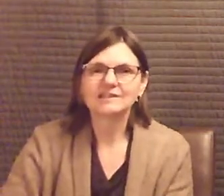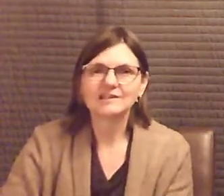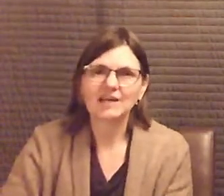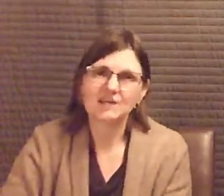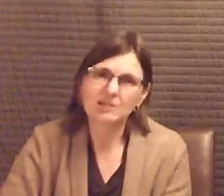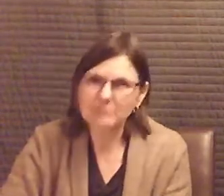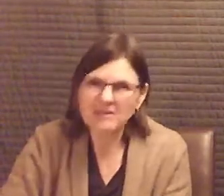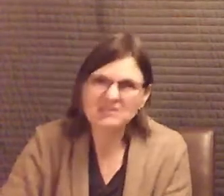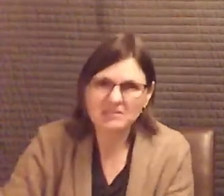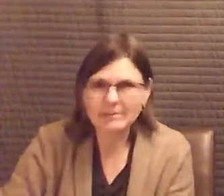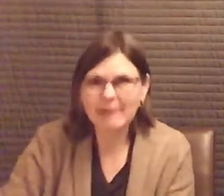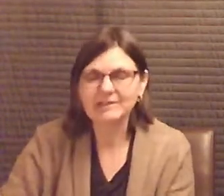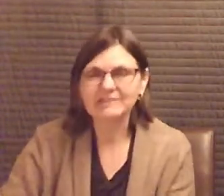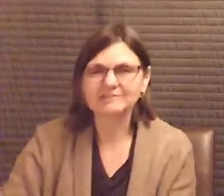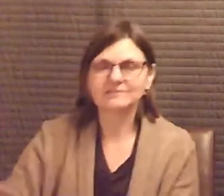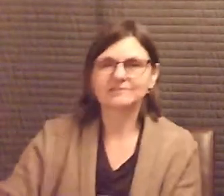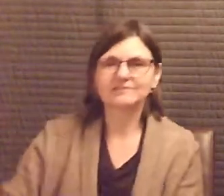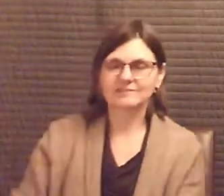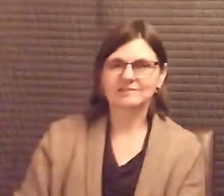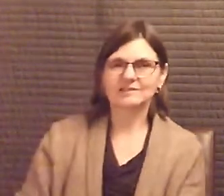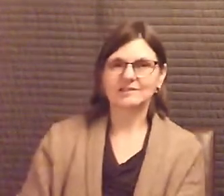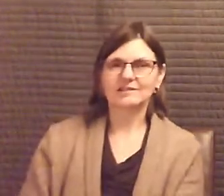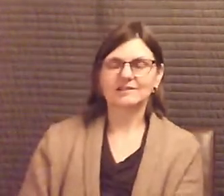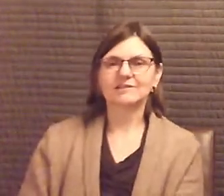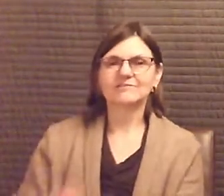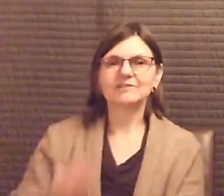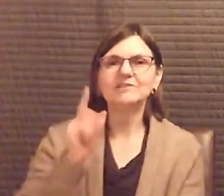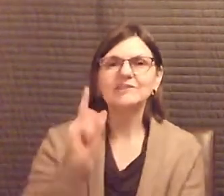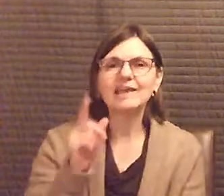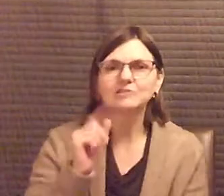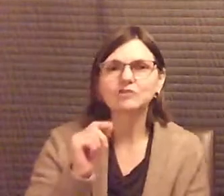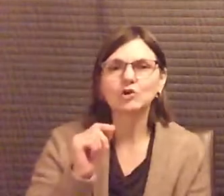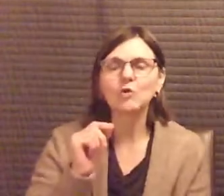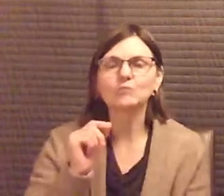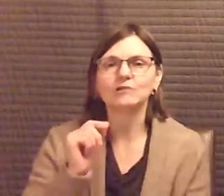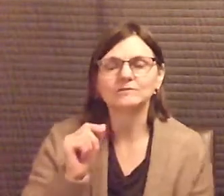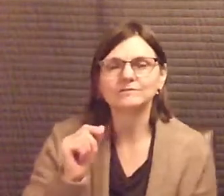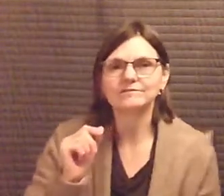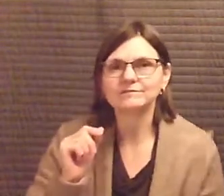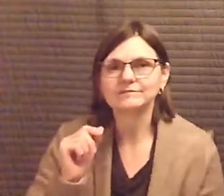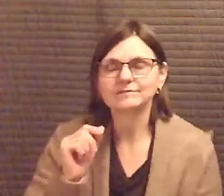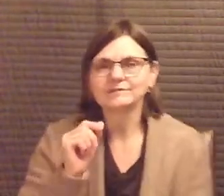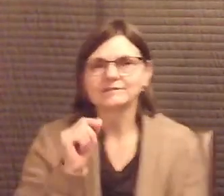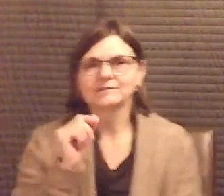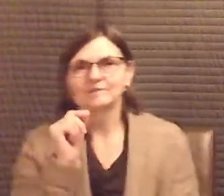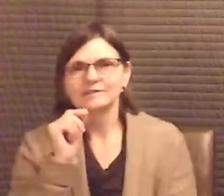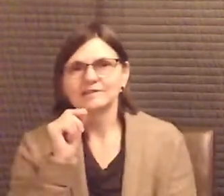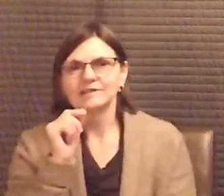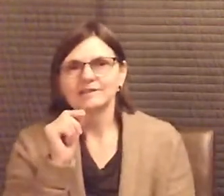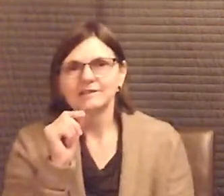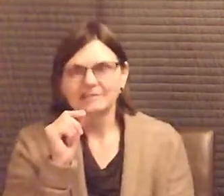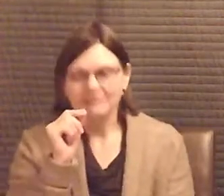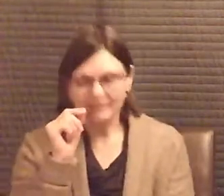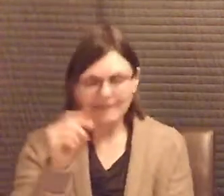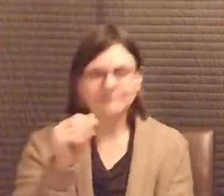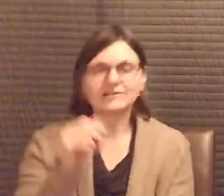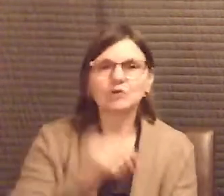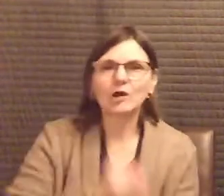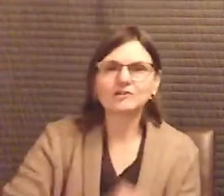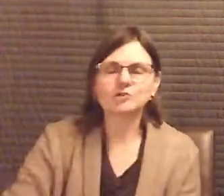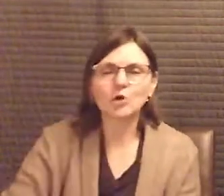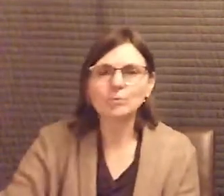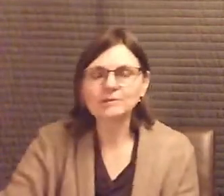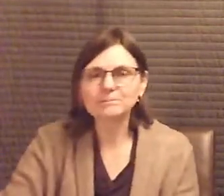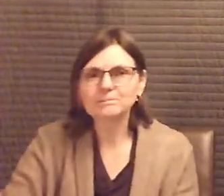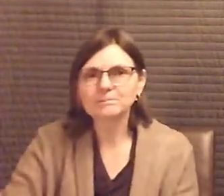little in de war en ik beetje in de bijbel eglise lieve jezus geloven hoe we look at a john dus kijken we naar